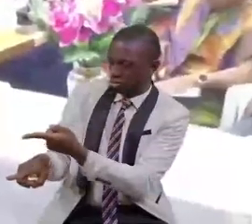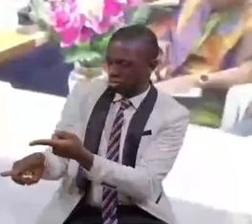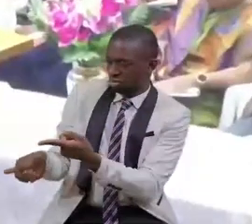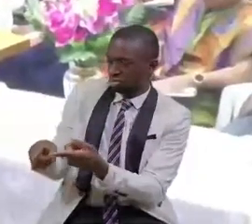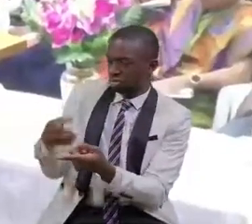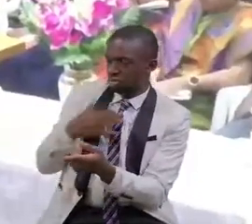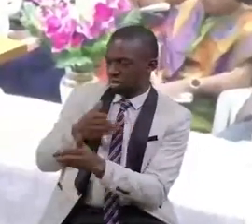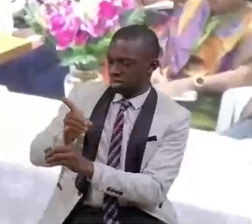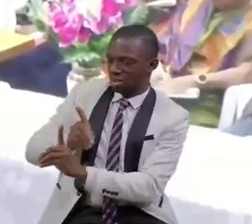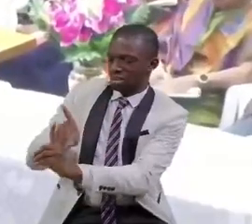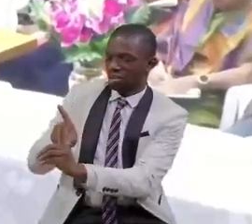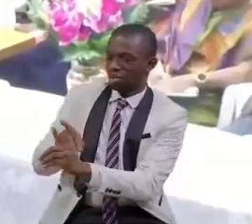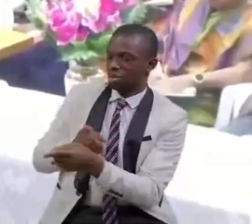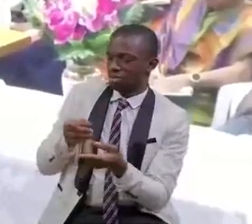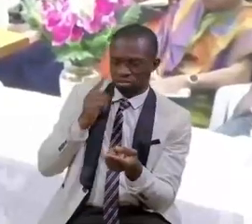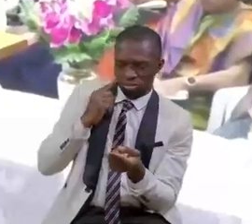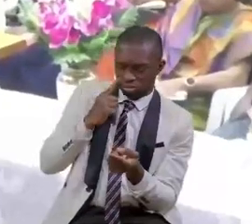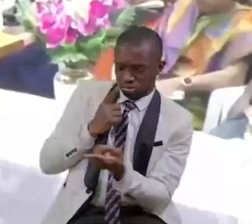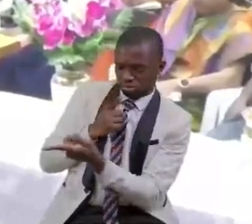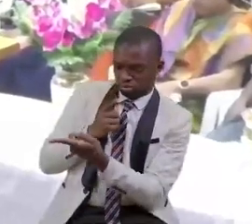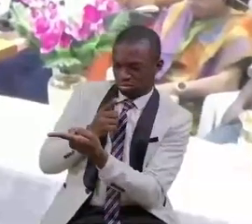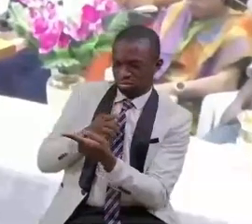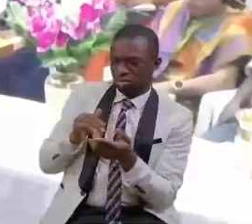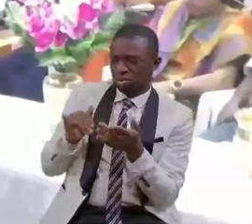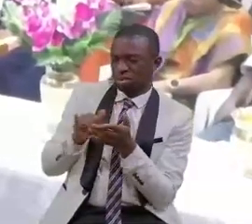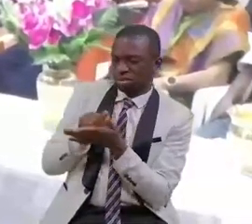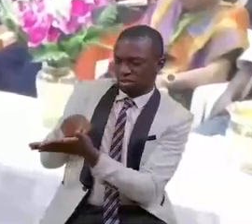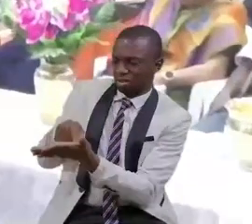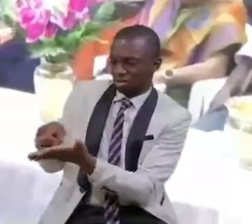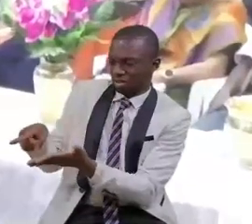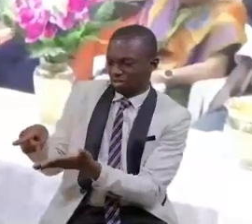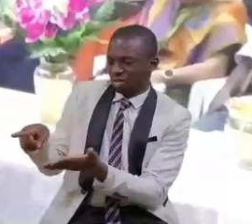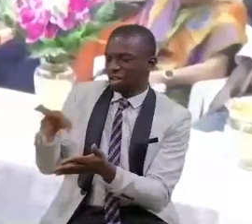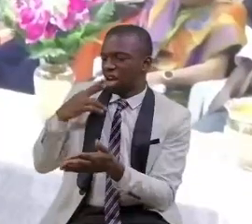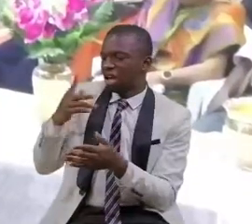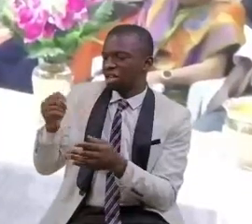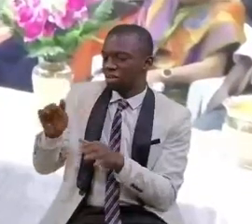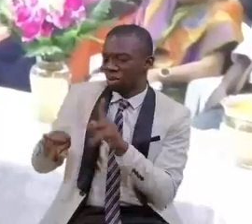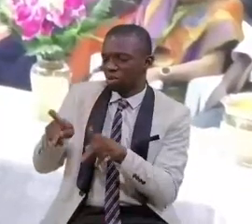Il a montré de joie ceux qui marchent dans la voie de la justice.